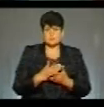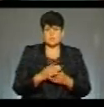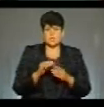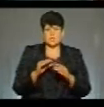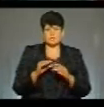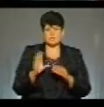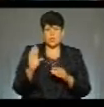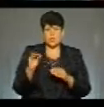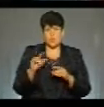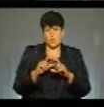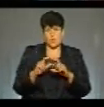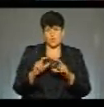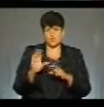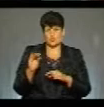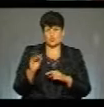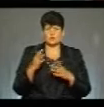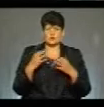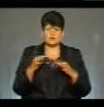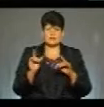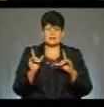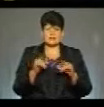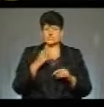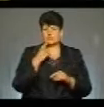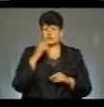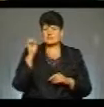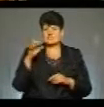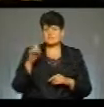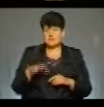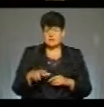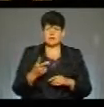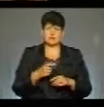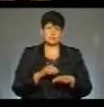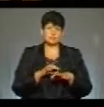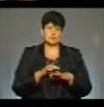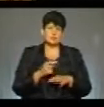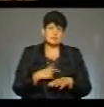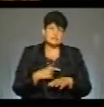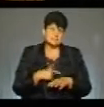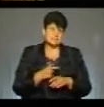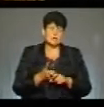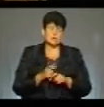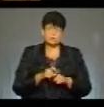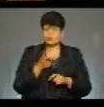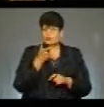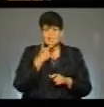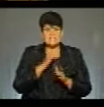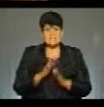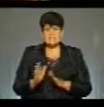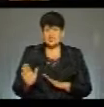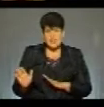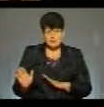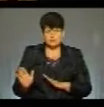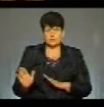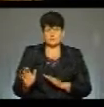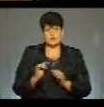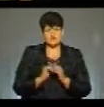корочку, яка буде дозволяти їздити на червоне світло або вести себе дуже нечемно, дуже часто і дуже